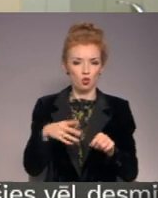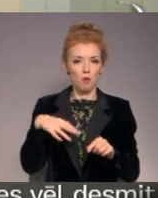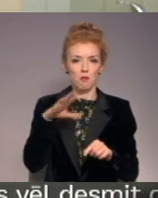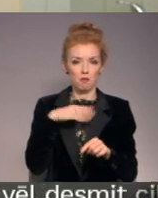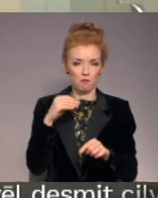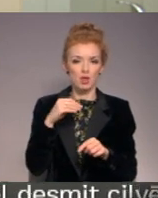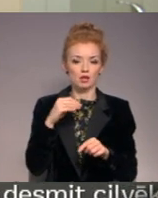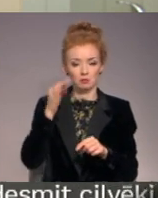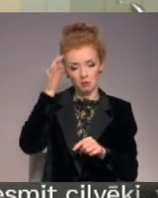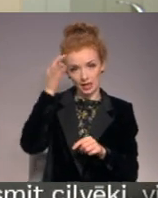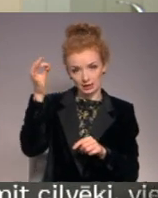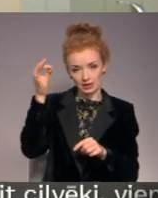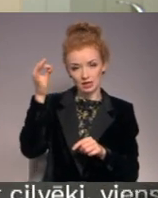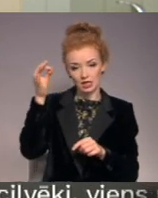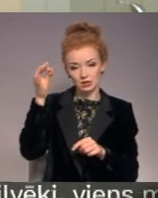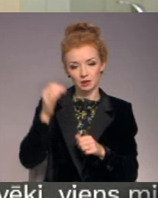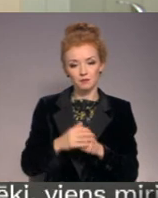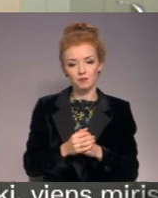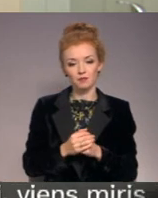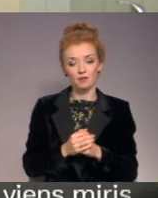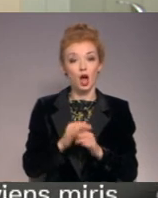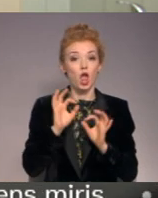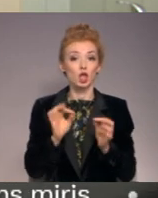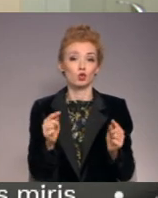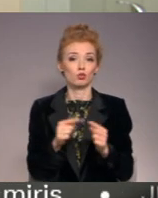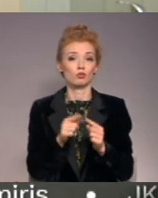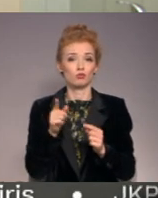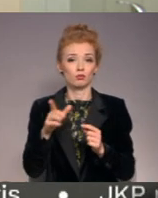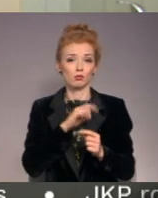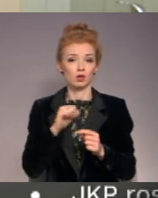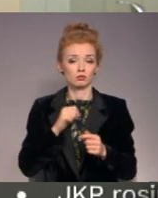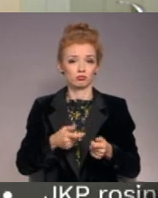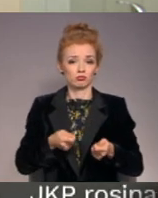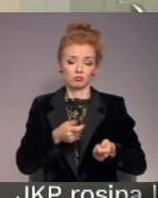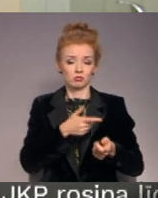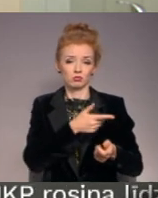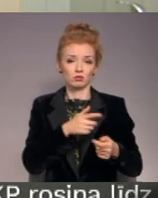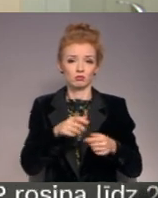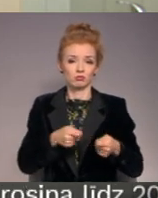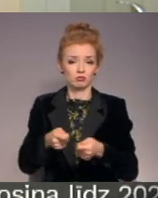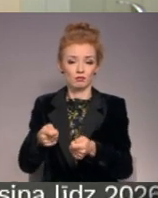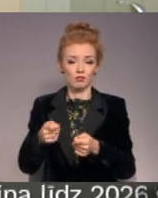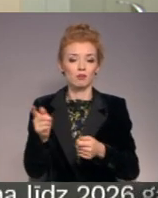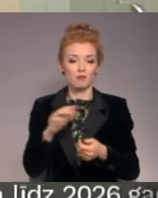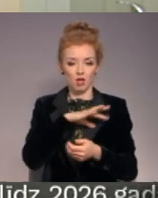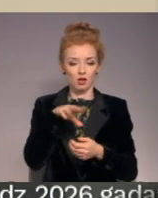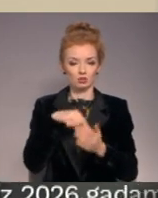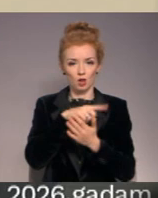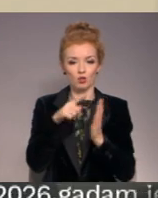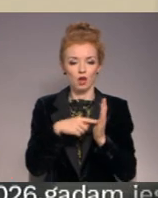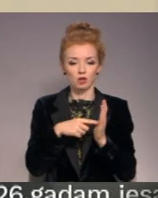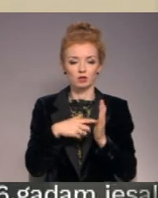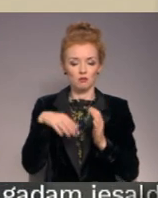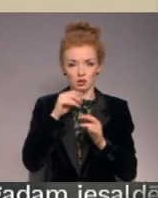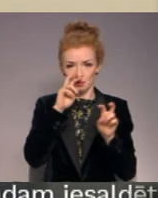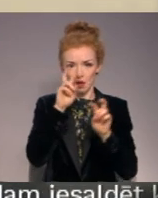vēl precizēsim. Ja tā būs bijis? Tā mēs jautāsim, kāpēc tās ir bijis.